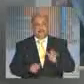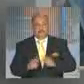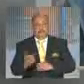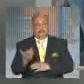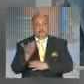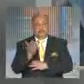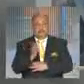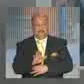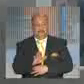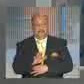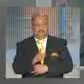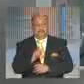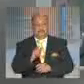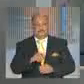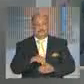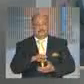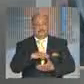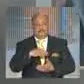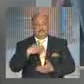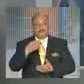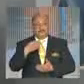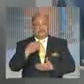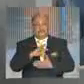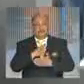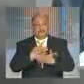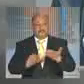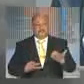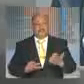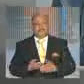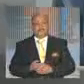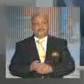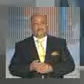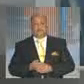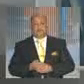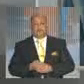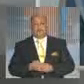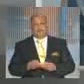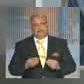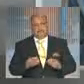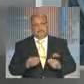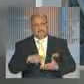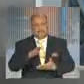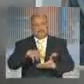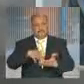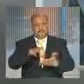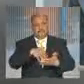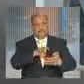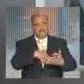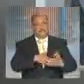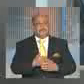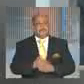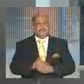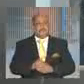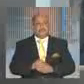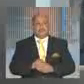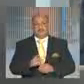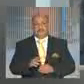لم أعرف وأنا المصنوع من العاجي أن المطر سيشمت